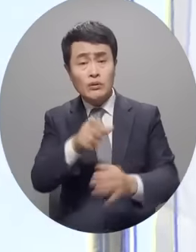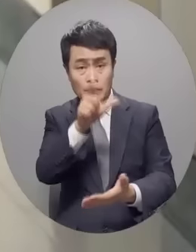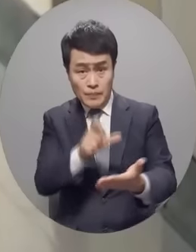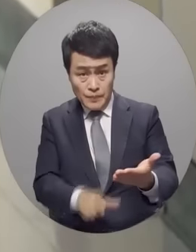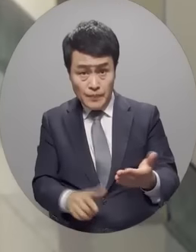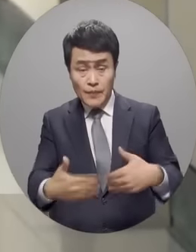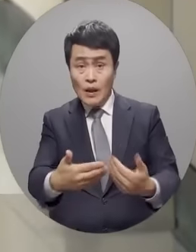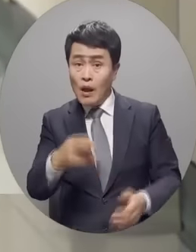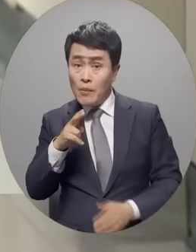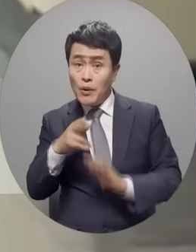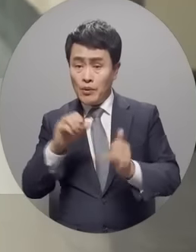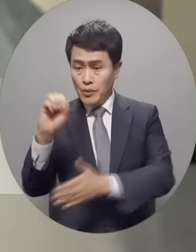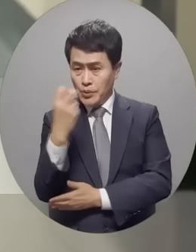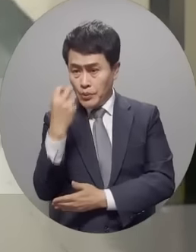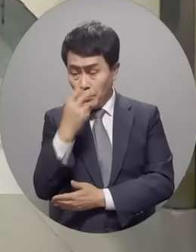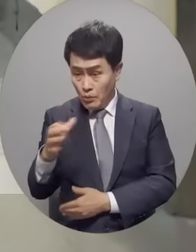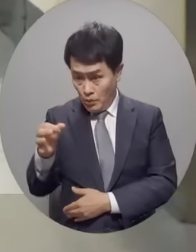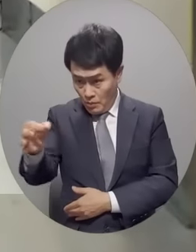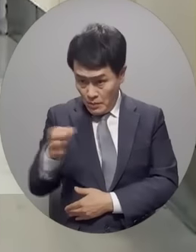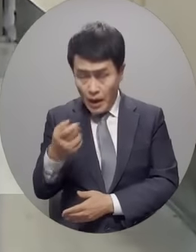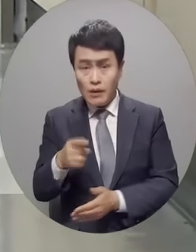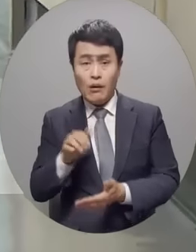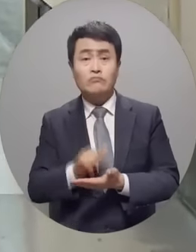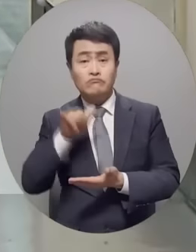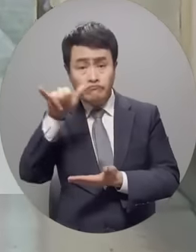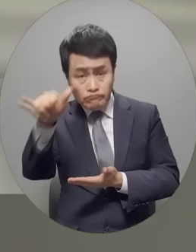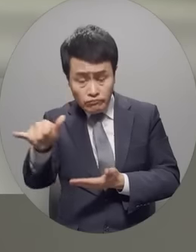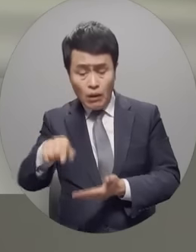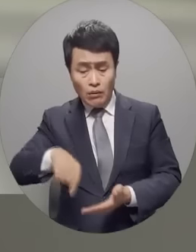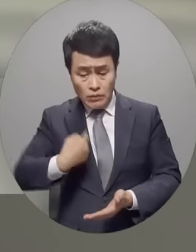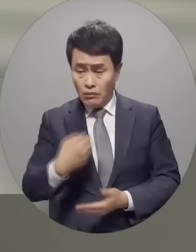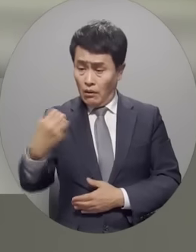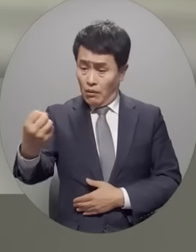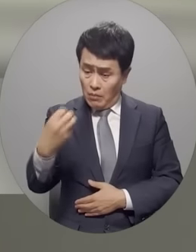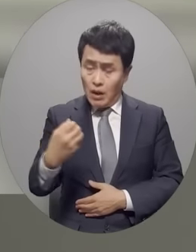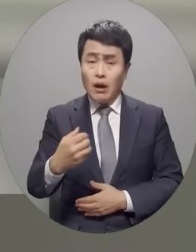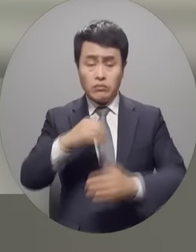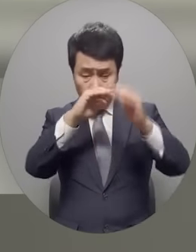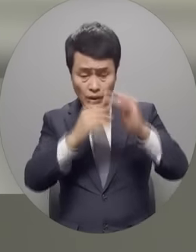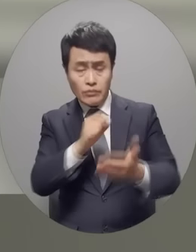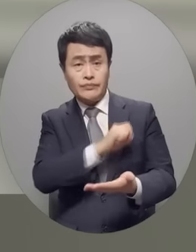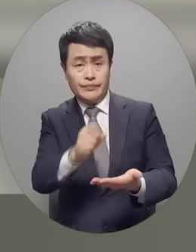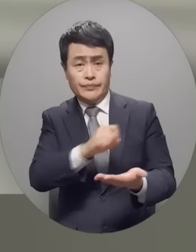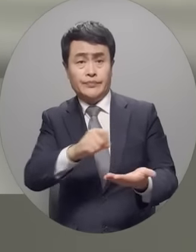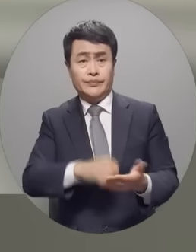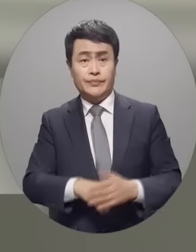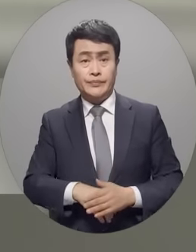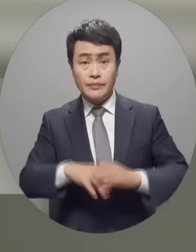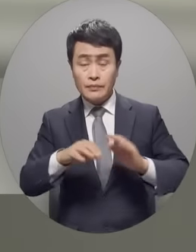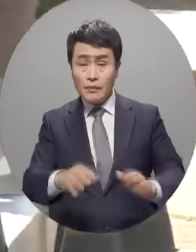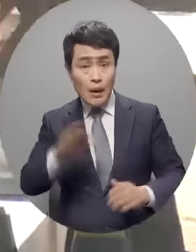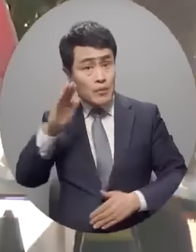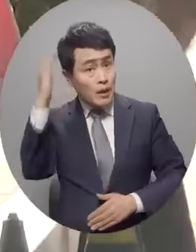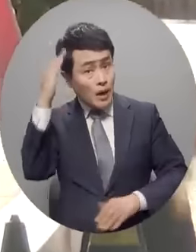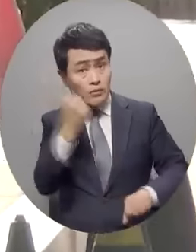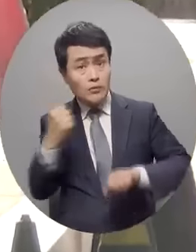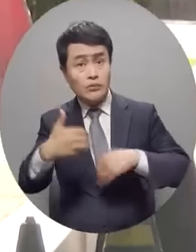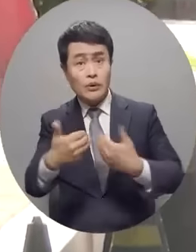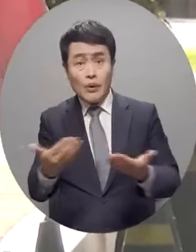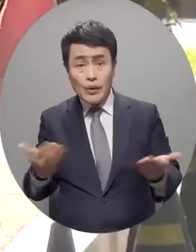명 씨가 여론조사 돈 받으러 비행기 타고 간다고 자신에게 말했다는 내용도 썼습니다. 미래한국연구소에서